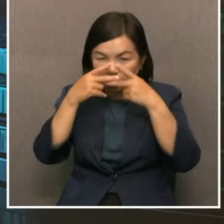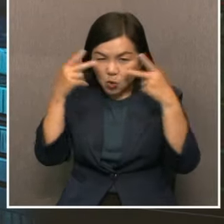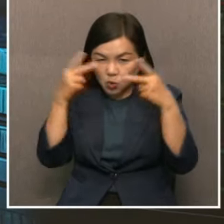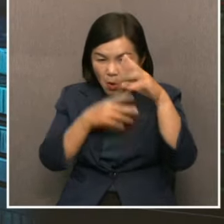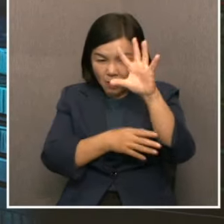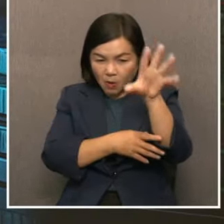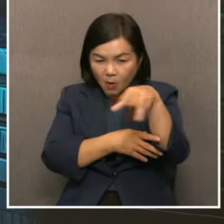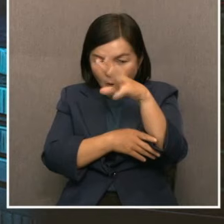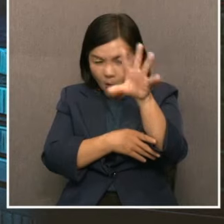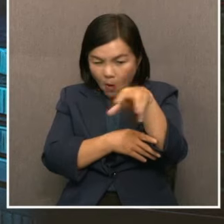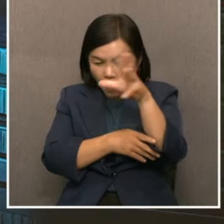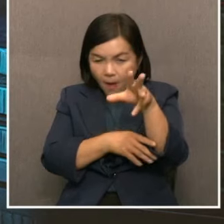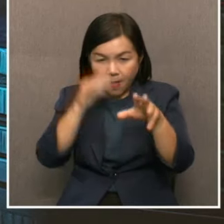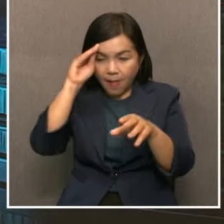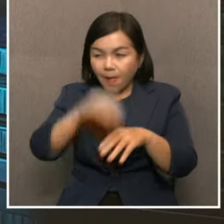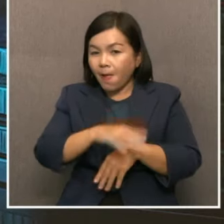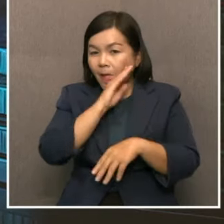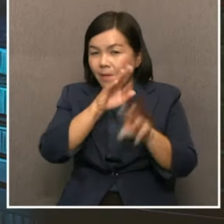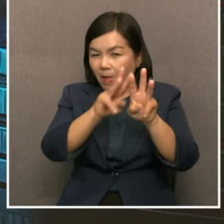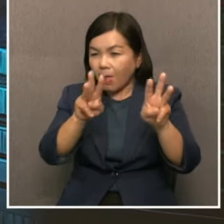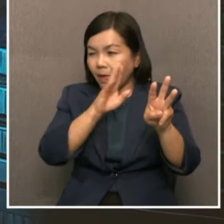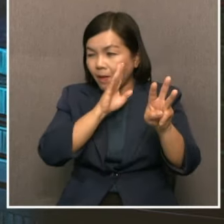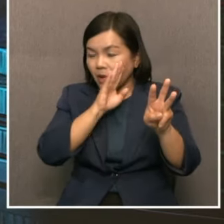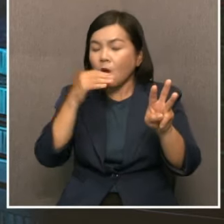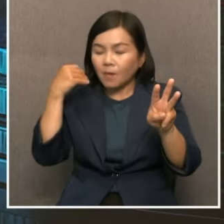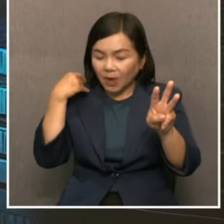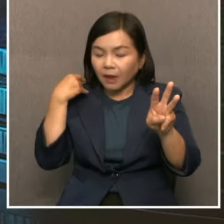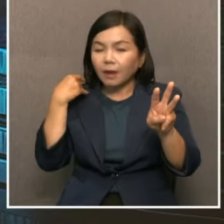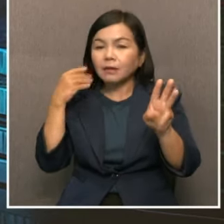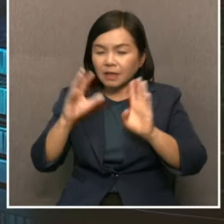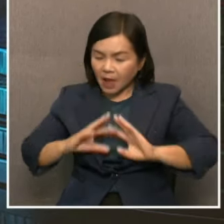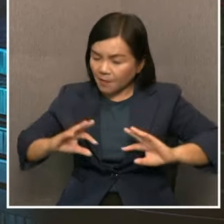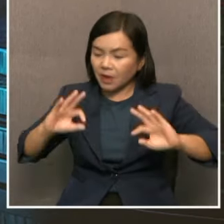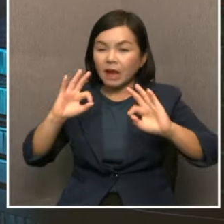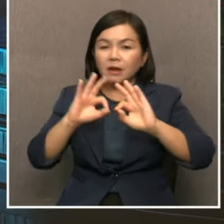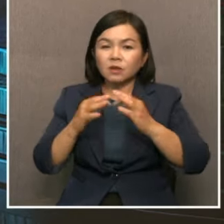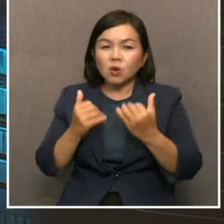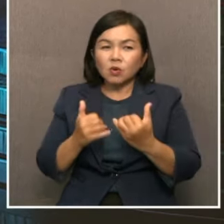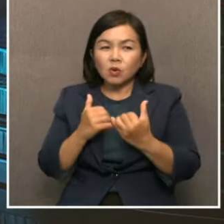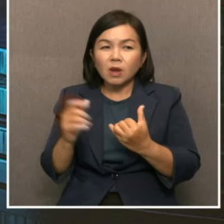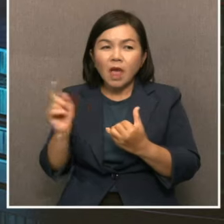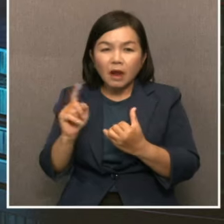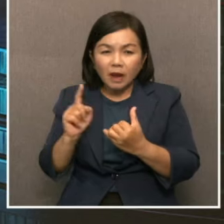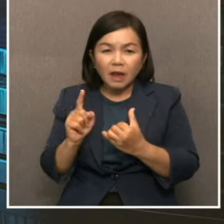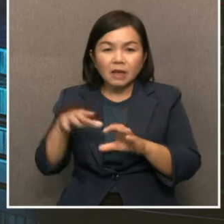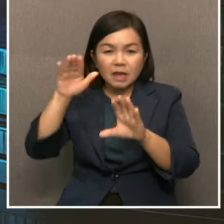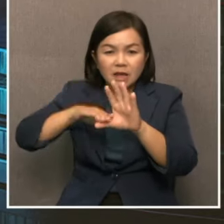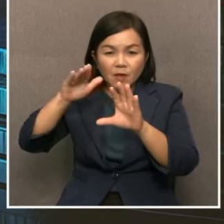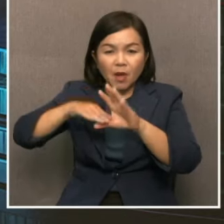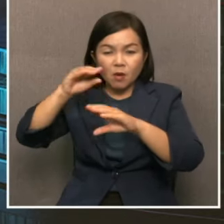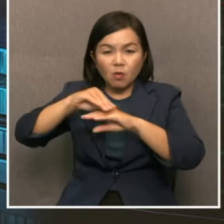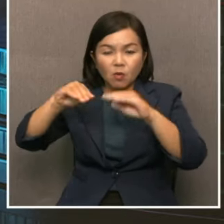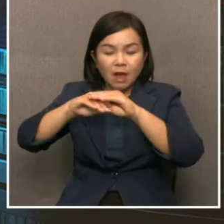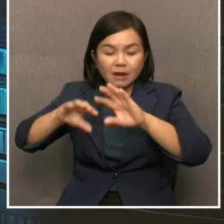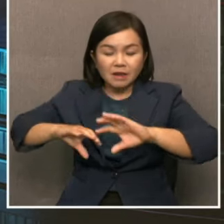พได้มีการสร้างเว็บลิงก์ปลอมขึ้นมานะคะดังนั้นถือว่าเป็นสิ่งสำคัญค่ะสำหรับการเข้าร่วมโครงการผ่านทางช่องท